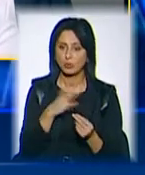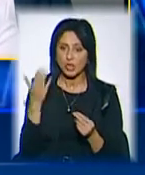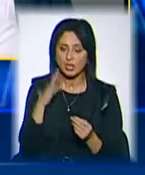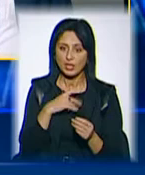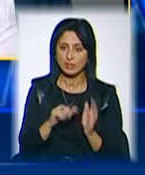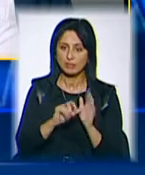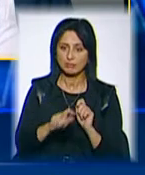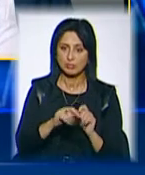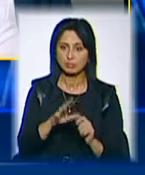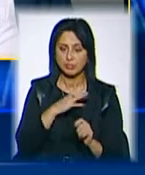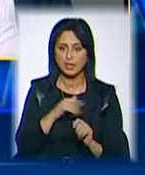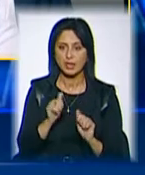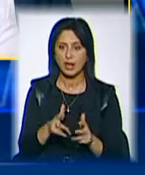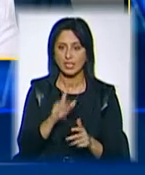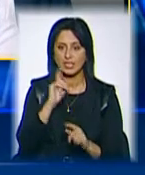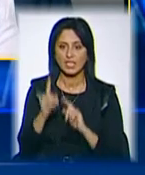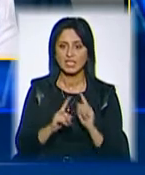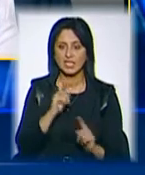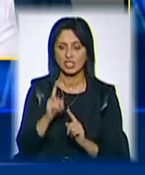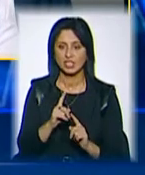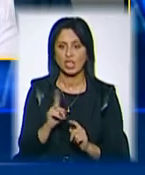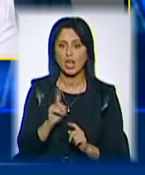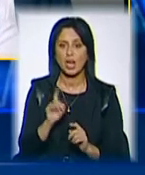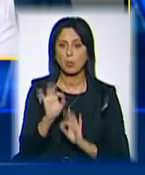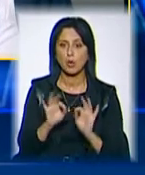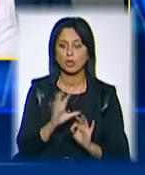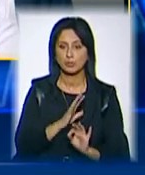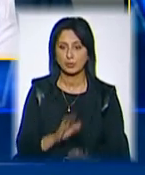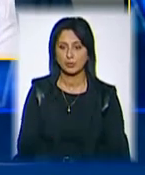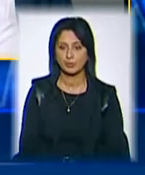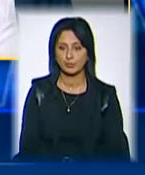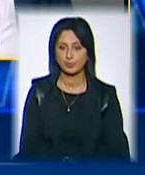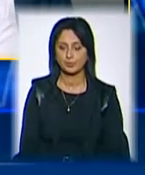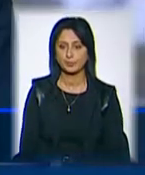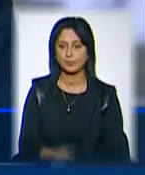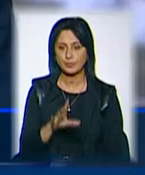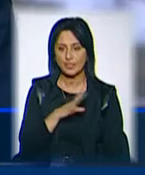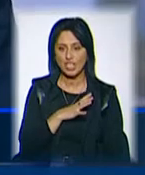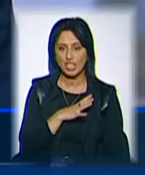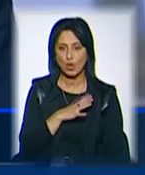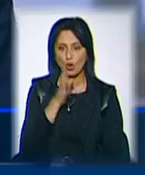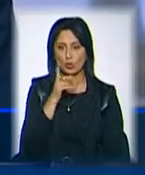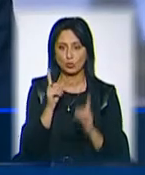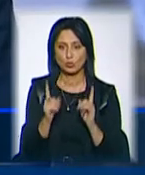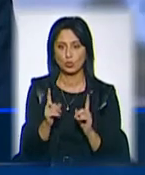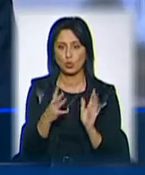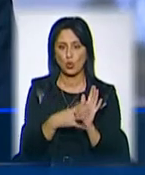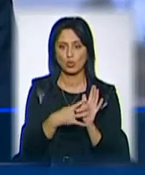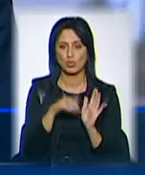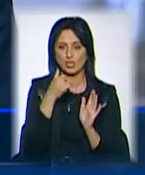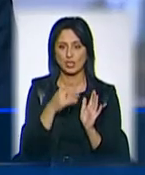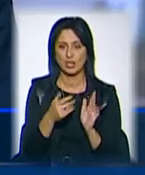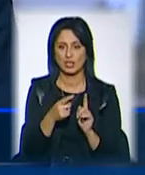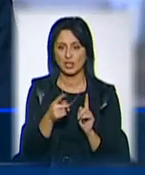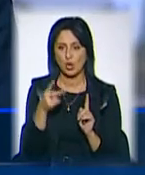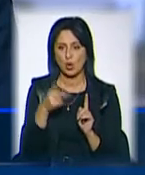ინვესტიცია ხორციელდებოდა დაახლოებით წელიწადში და რა პროექტები განხორციელდა? ნუ თქვენ მოგეხსენებათ, რომ იყო პერიოდი 90-იანი წლების